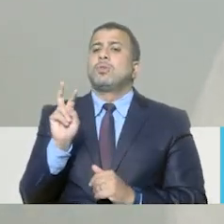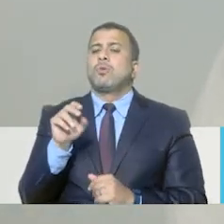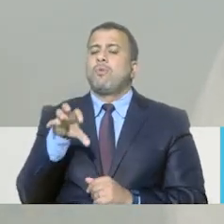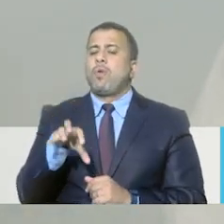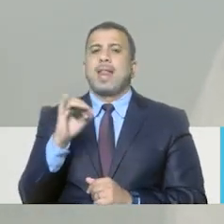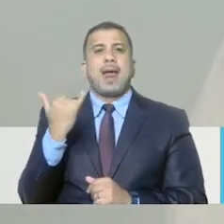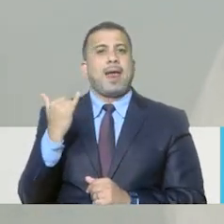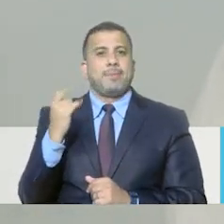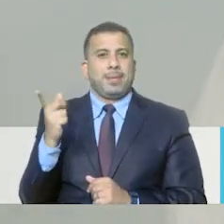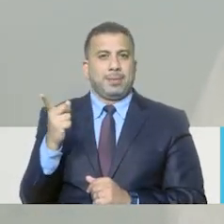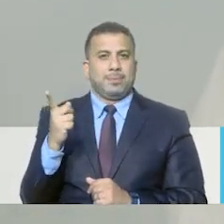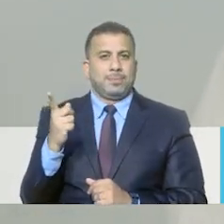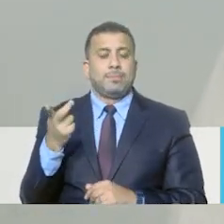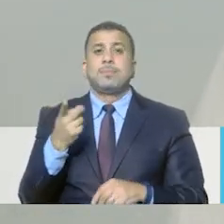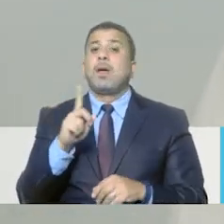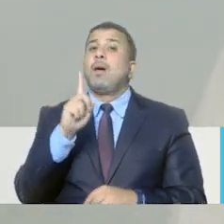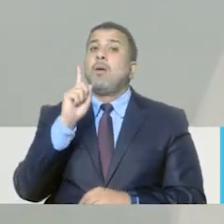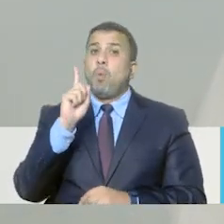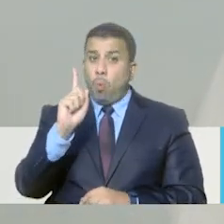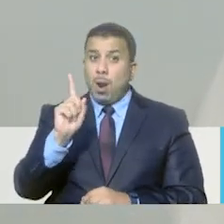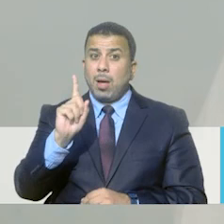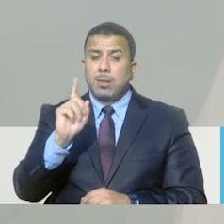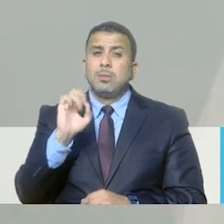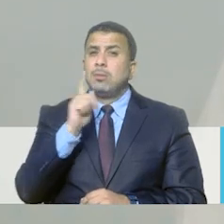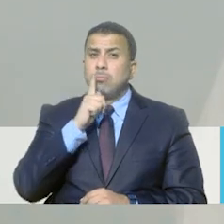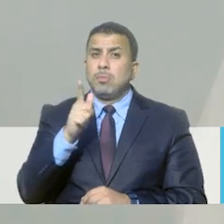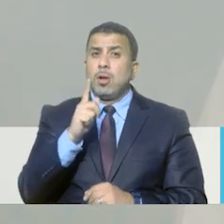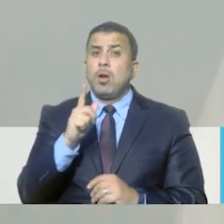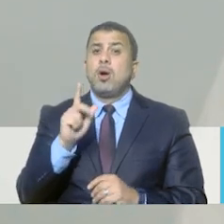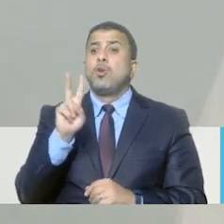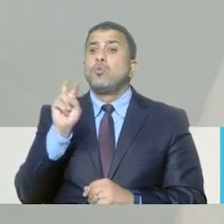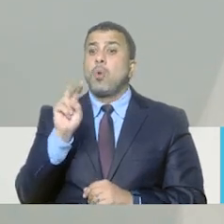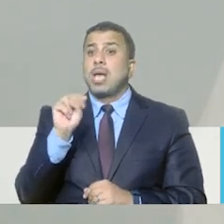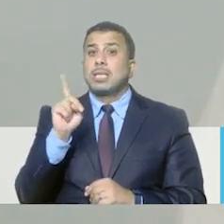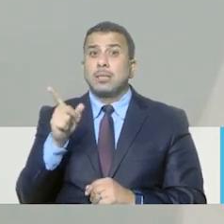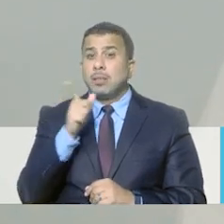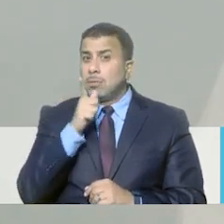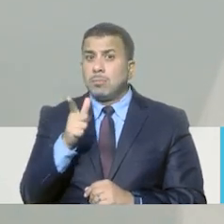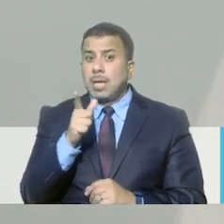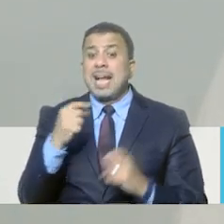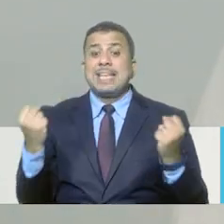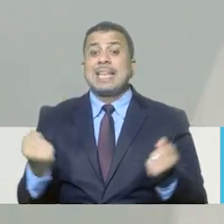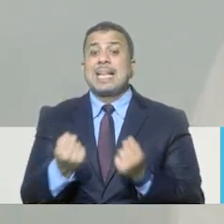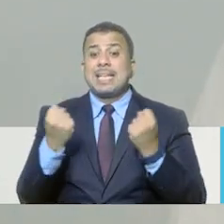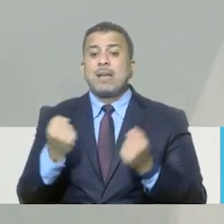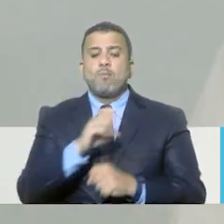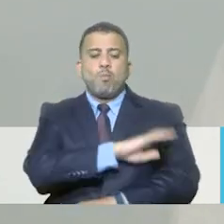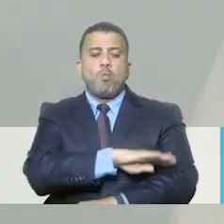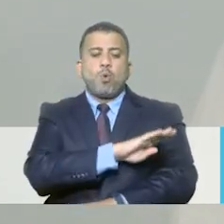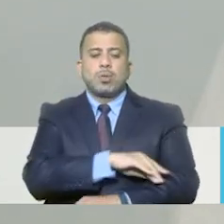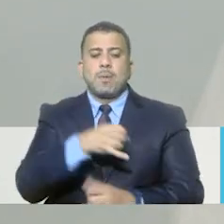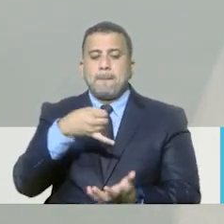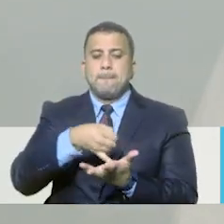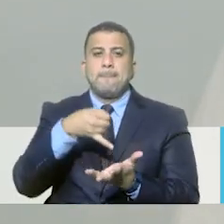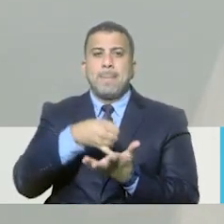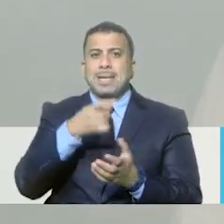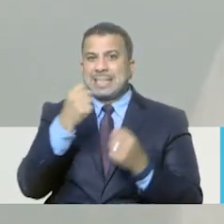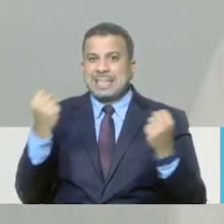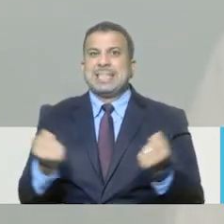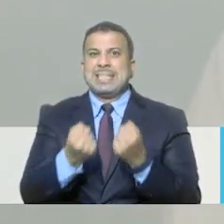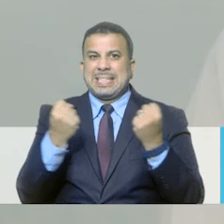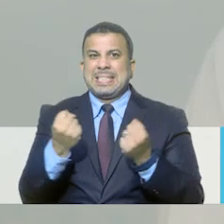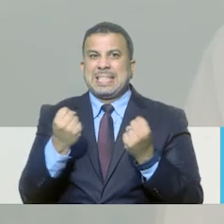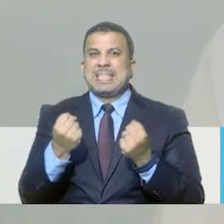للوطن العربي، ولكن ارتأت اليونسكو بأن يتم تدريب موظفي المركز ليكونوا